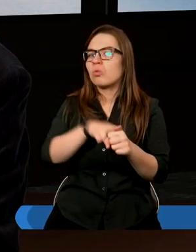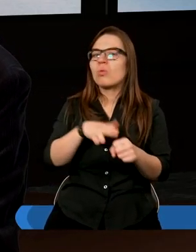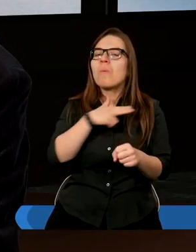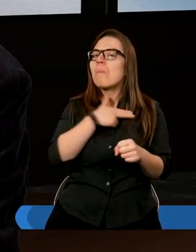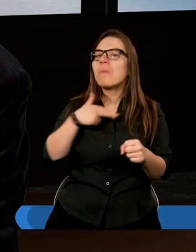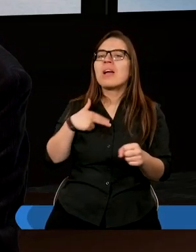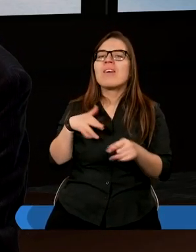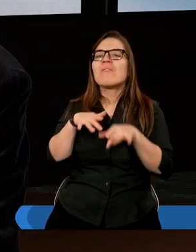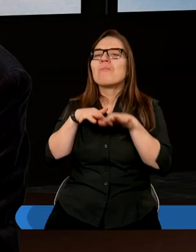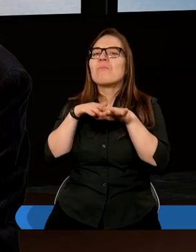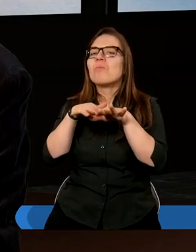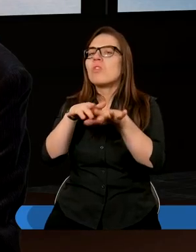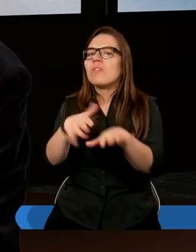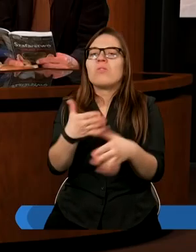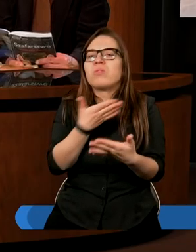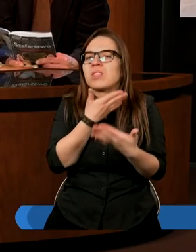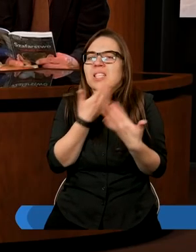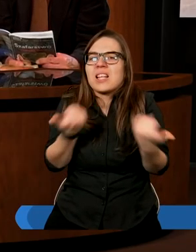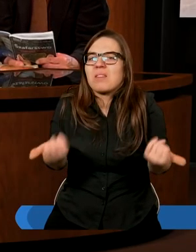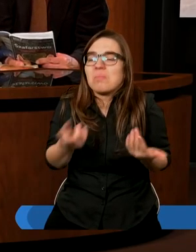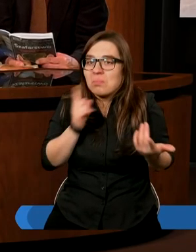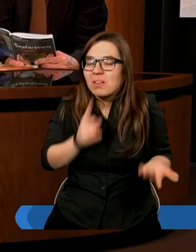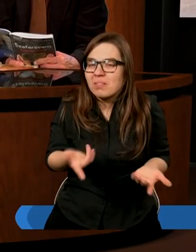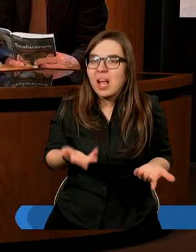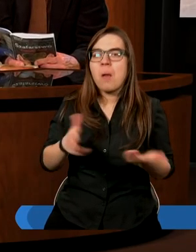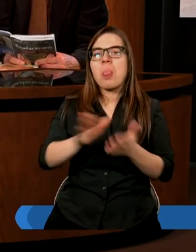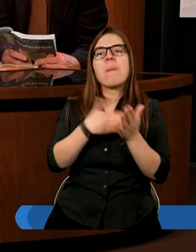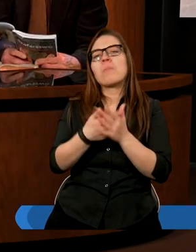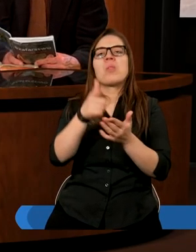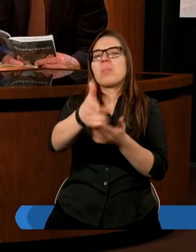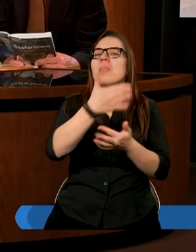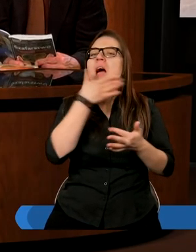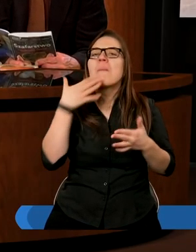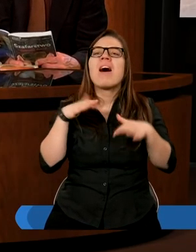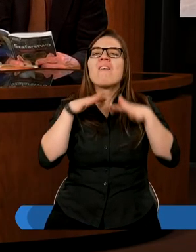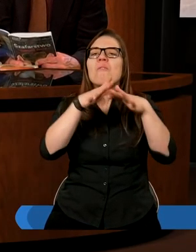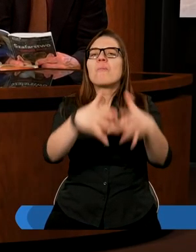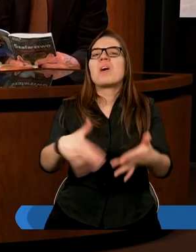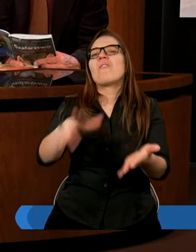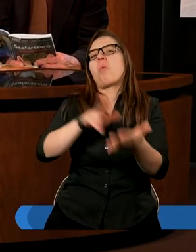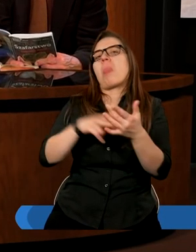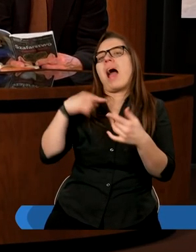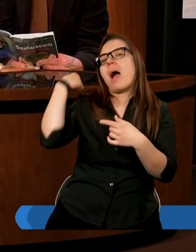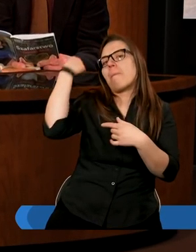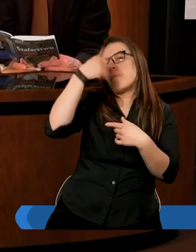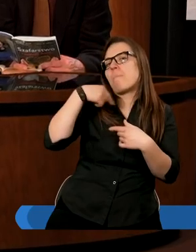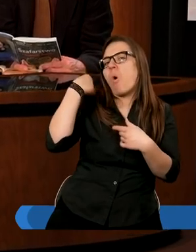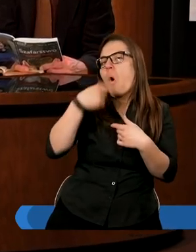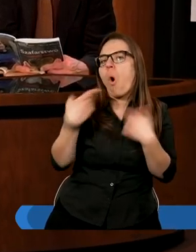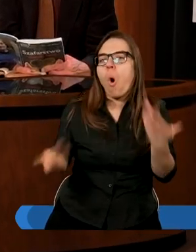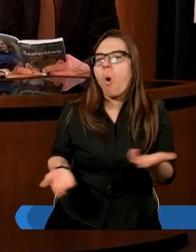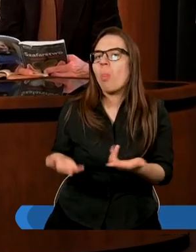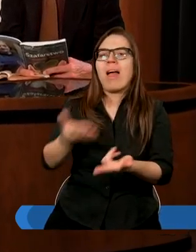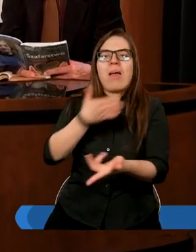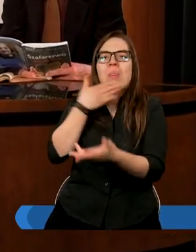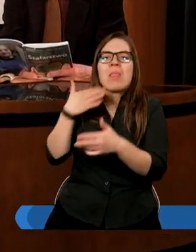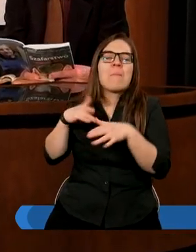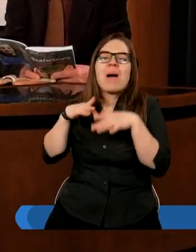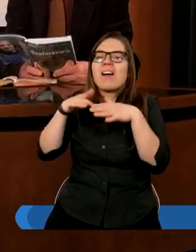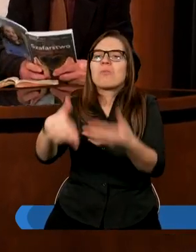wpływu. No bo jeżeli z góry wiem, to jest sprawa Boża i ja ani nie mam mądrości, ani